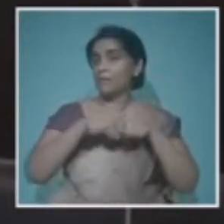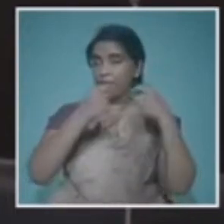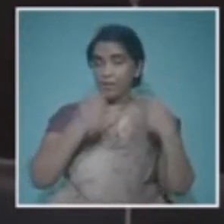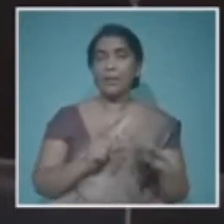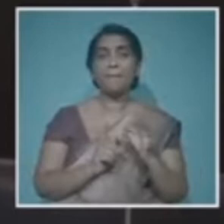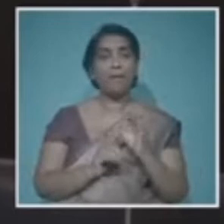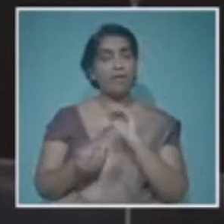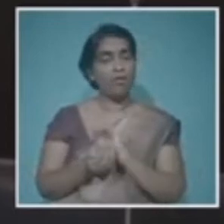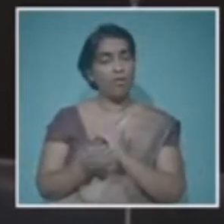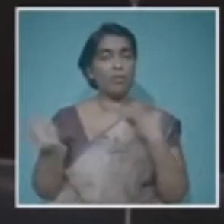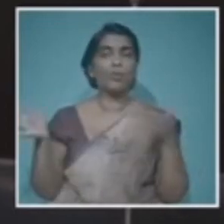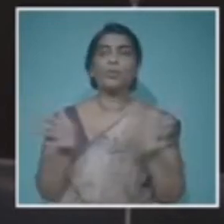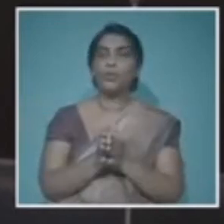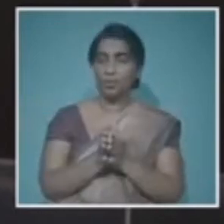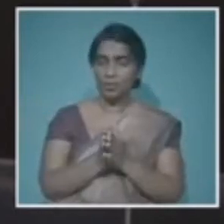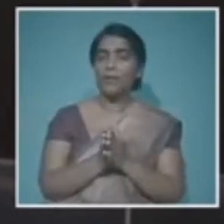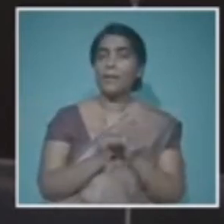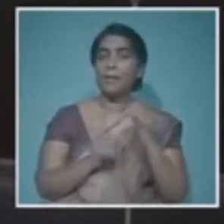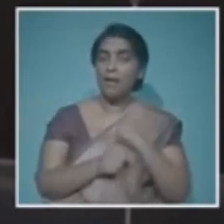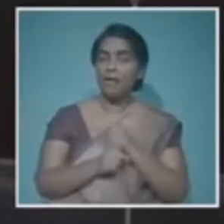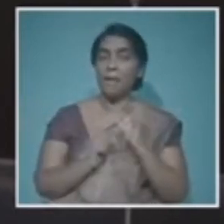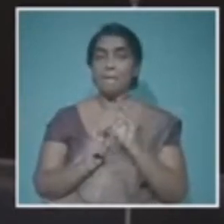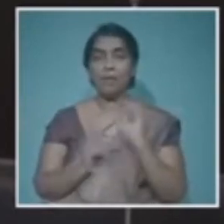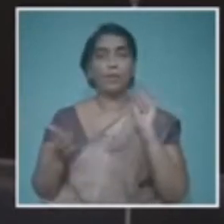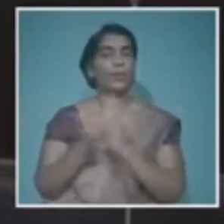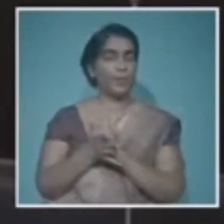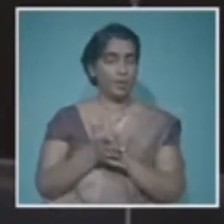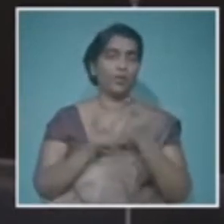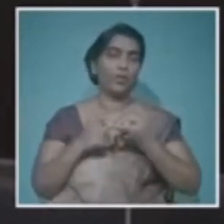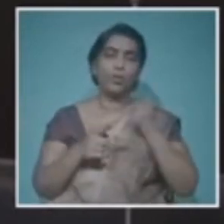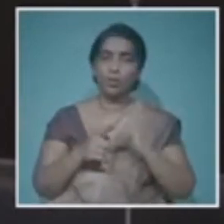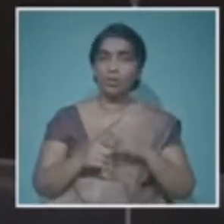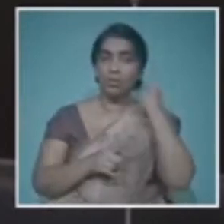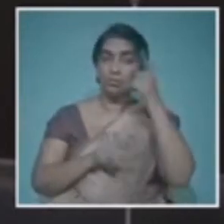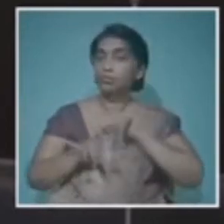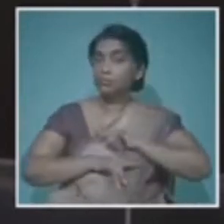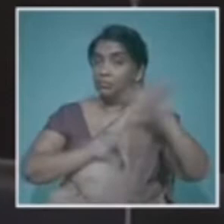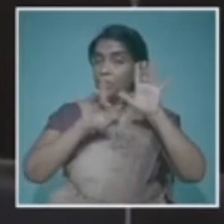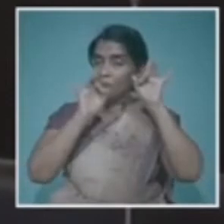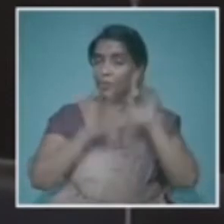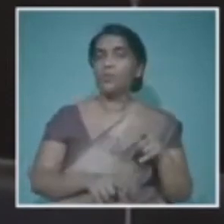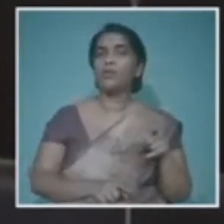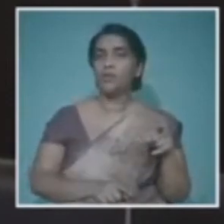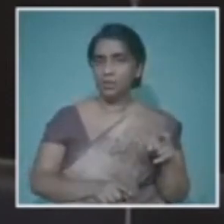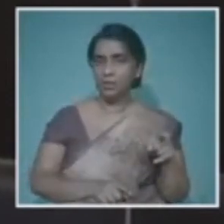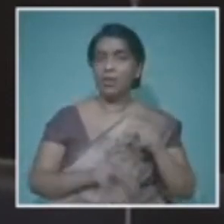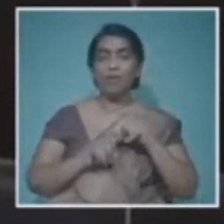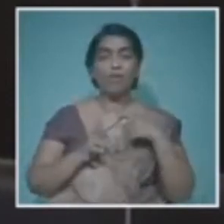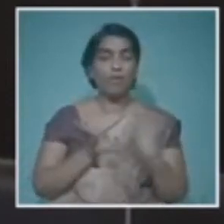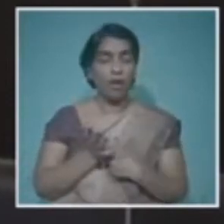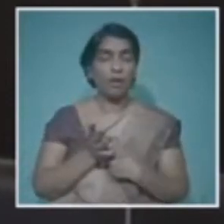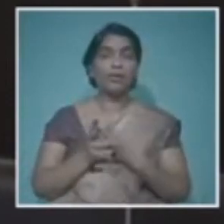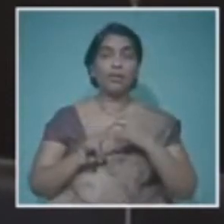පෞද්ගලික අංශයත් සම්බන්ධ වෙච්ච පබ්ලික් ප්‍රයිවට් පාර්ට්නර්ෂිප් එකකට උදාහරණයක්. ඒකට බුද්ධගල්ලේ වෙන්නේ අන්නේ වෙන්නේ තැන්වල. අර ආචාර්ය උපාධිය අරගෙන